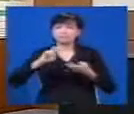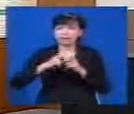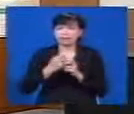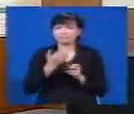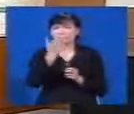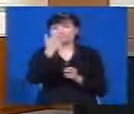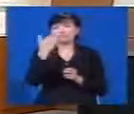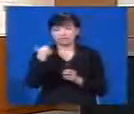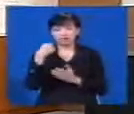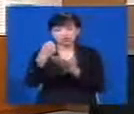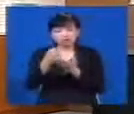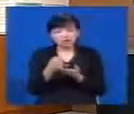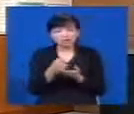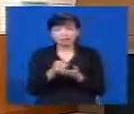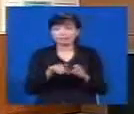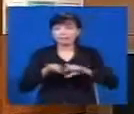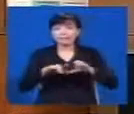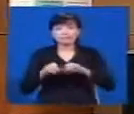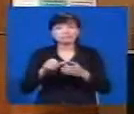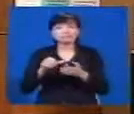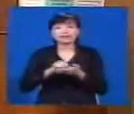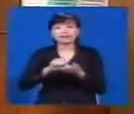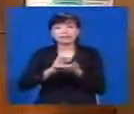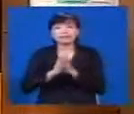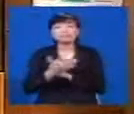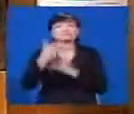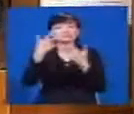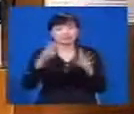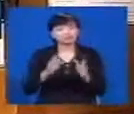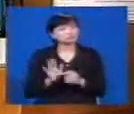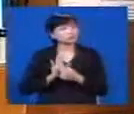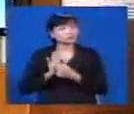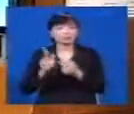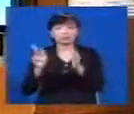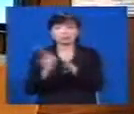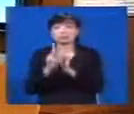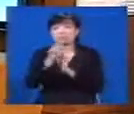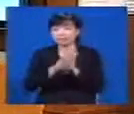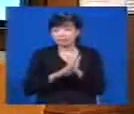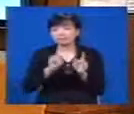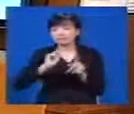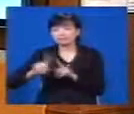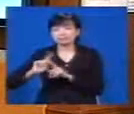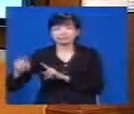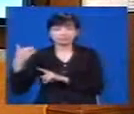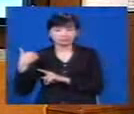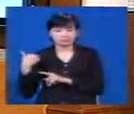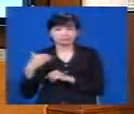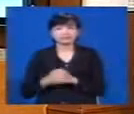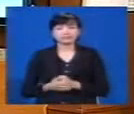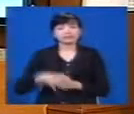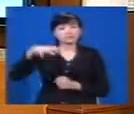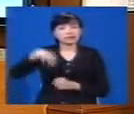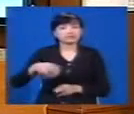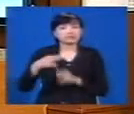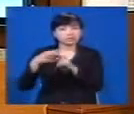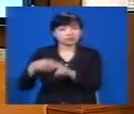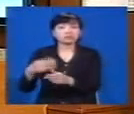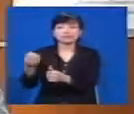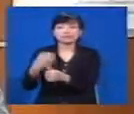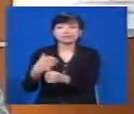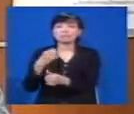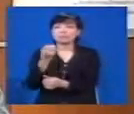แล้วสามารถดำเนินการได้ทันทีเช่นกฎระเบียบต่างๆนักลงทุนวันนั้นภาคเอกชนก็เสนอนะครับอยาก